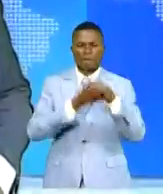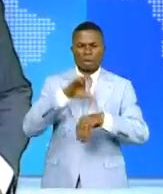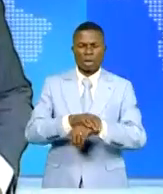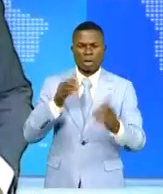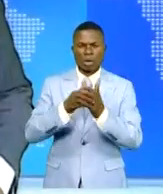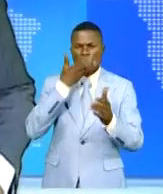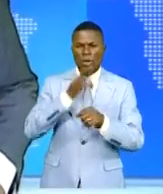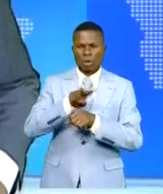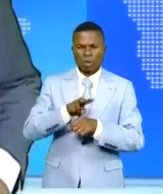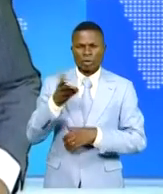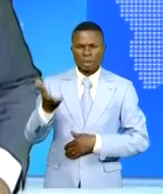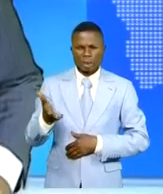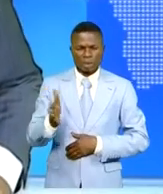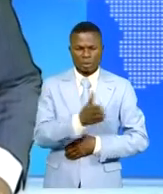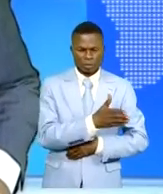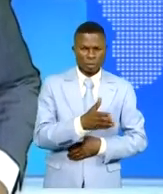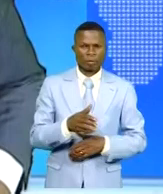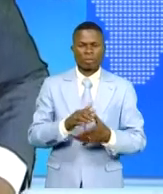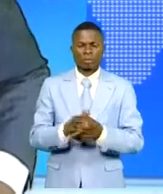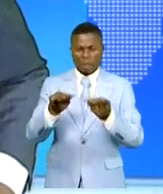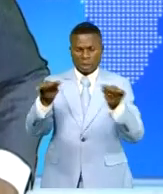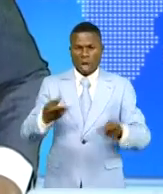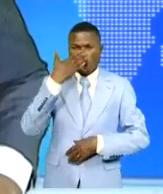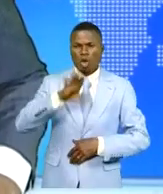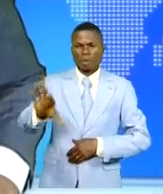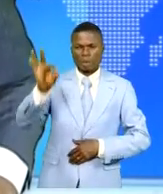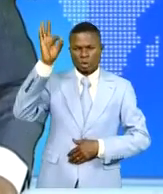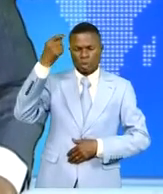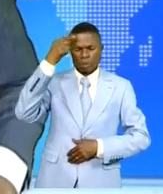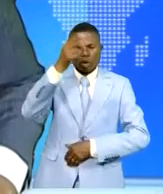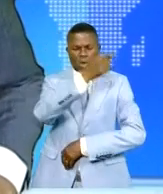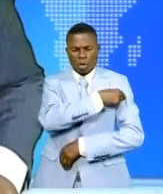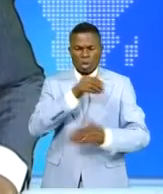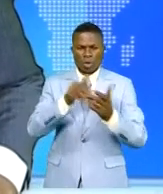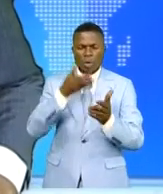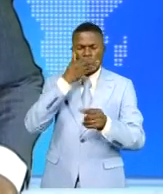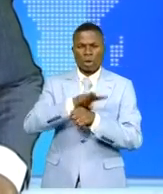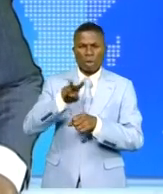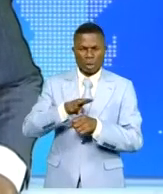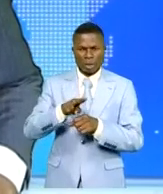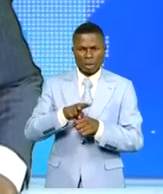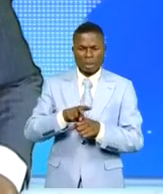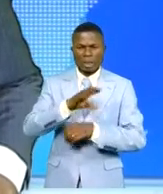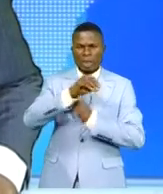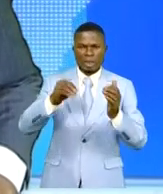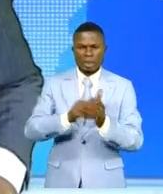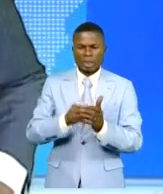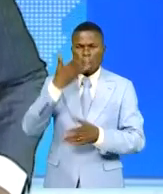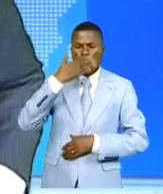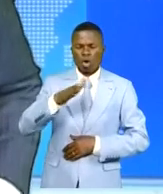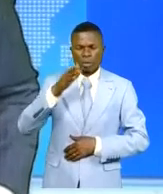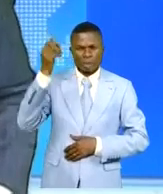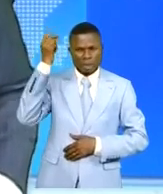COVID. Et parmi les sites retenus pour la vaccination contre le coronavirus figure le centre médical de